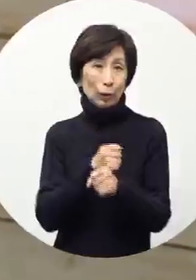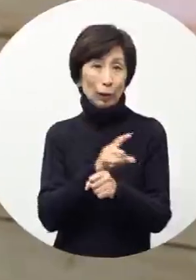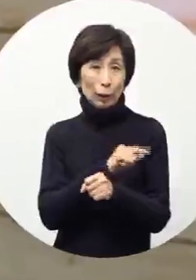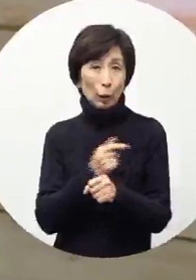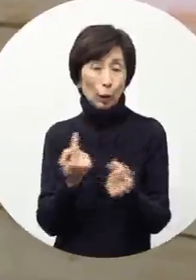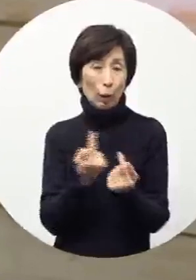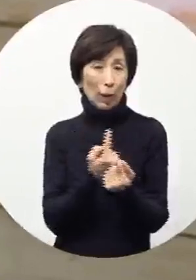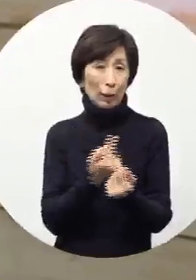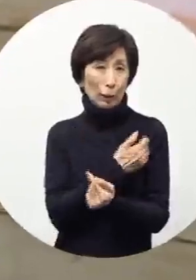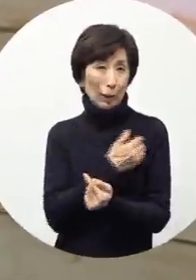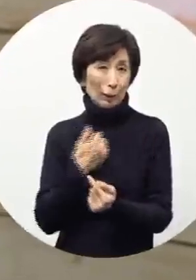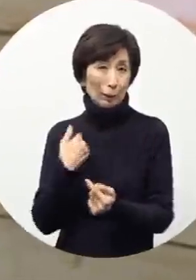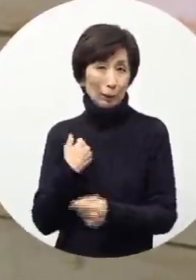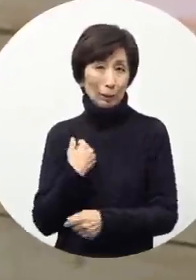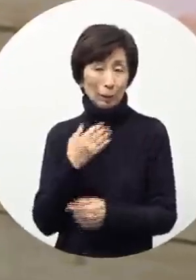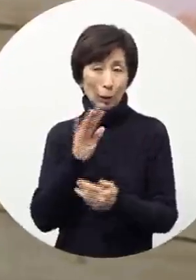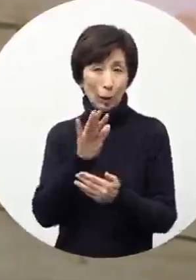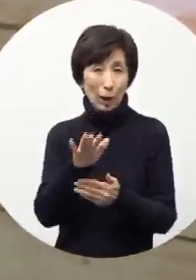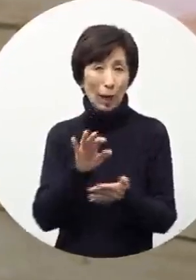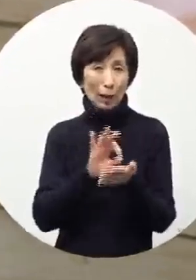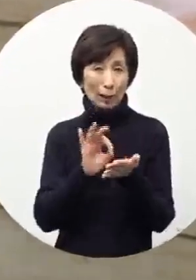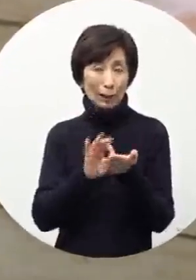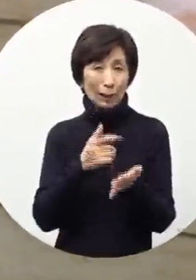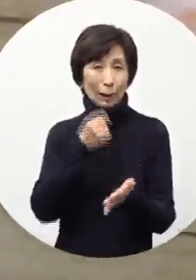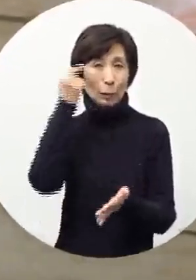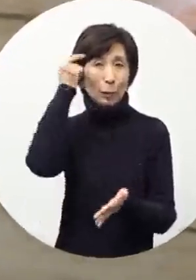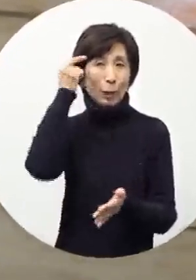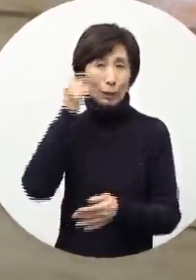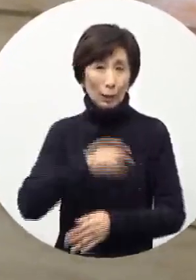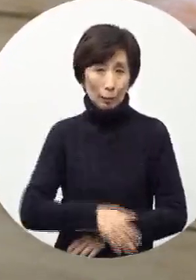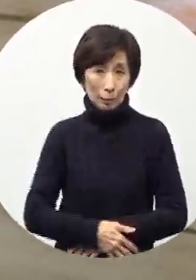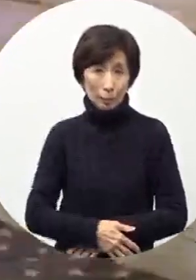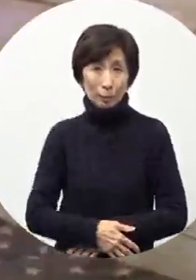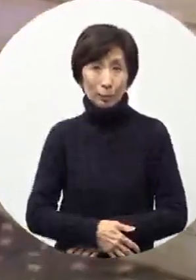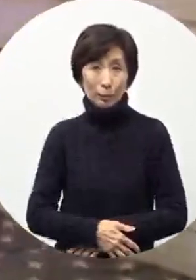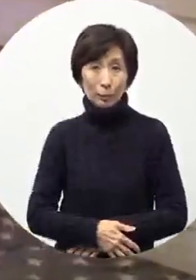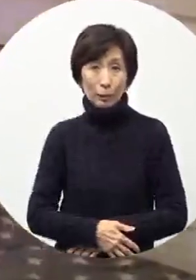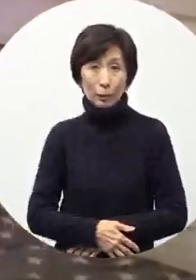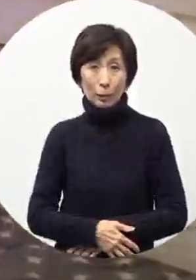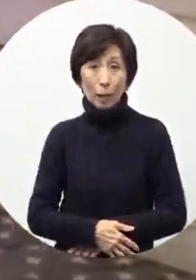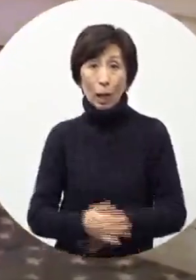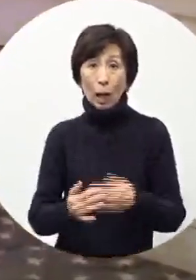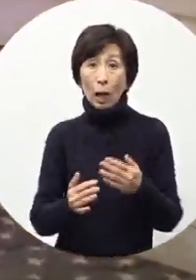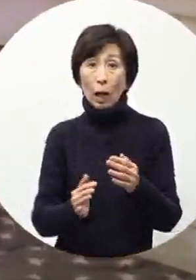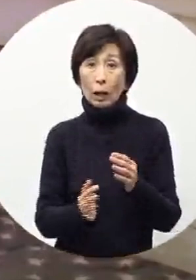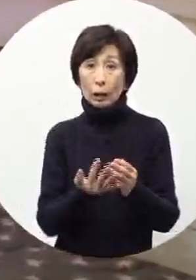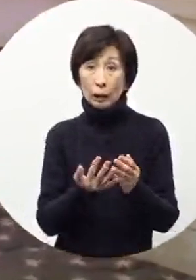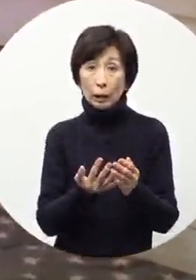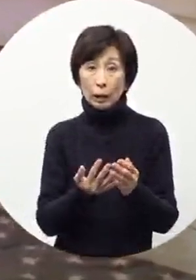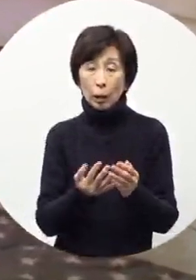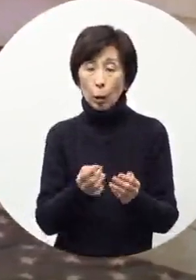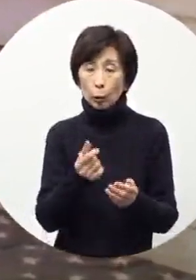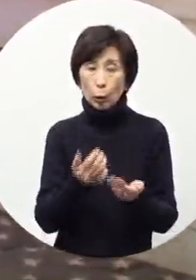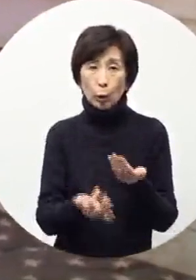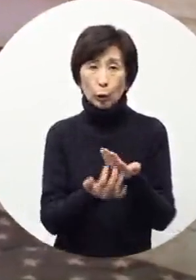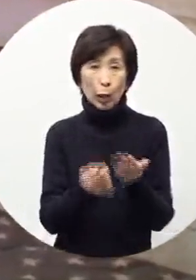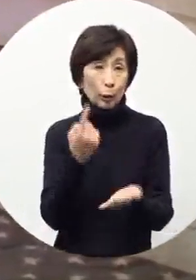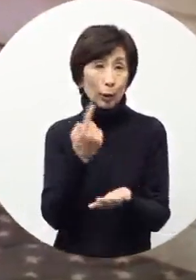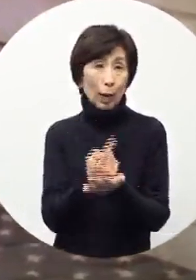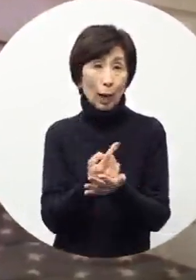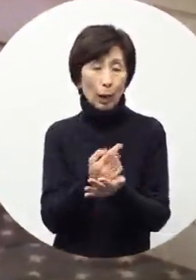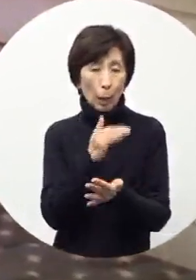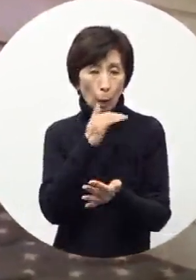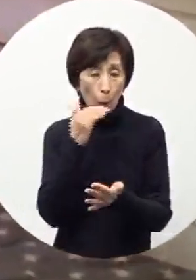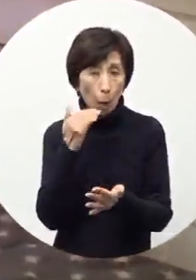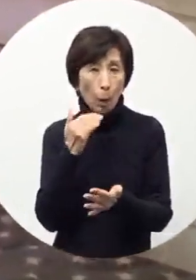ションもあるので、あのこれからぜひ活用させていただきたいと思いました。ガスを使わないでここまで上等なものができ